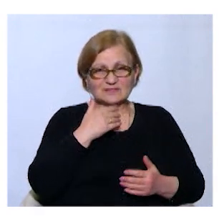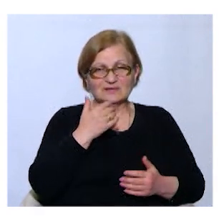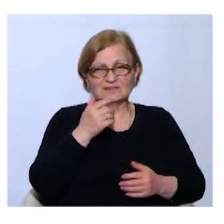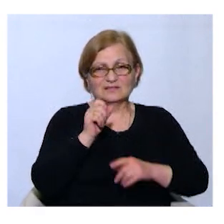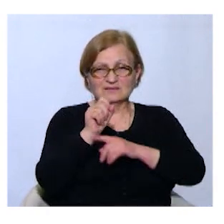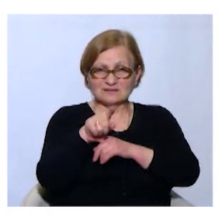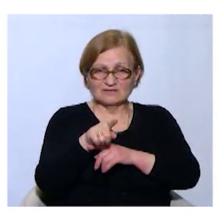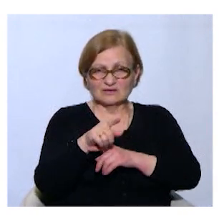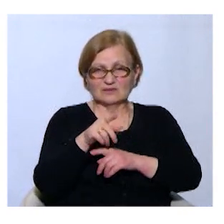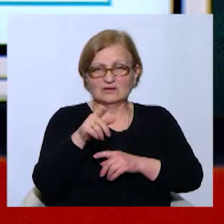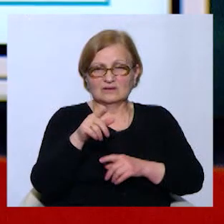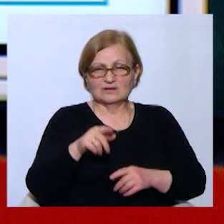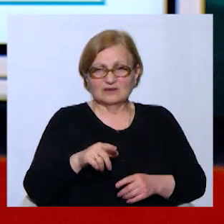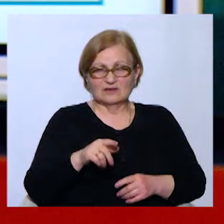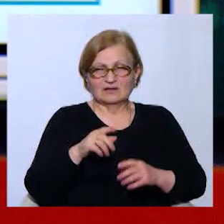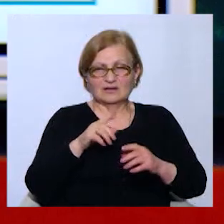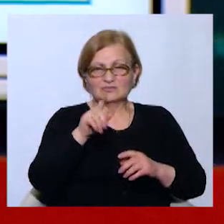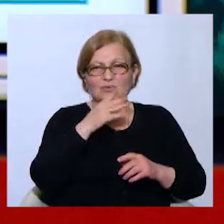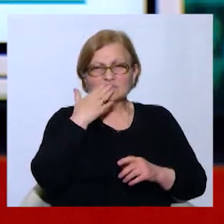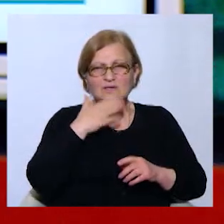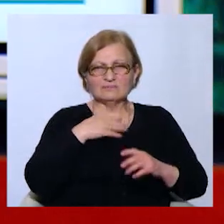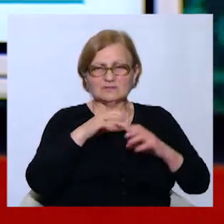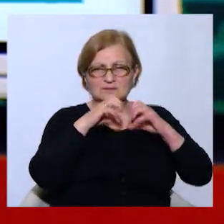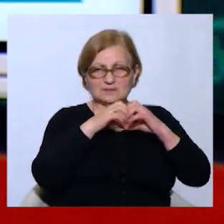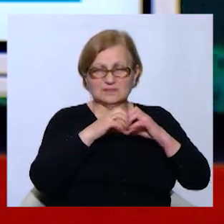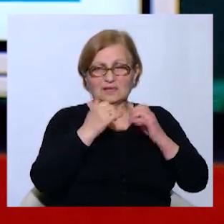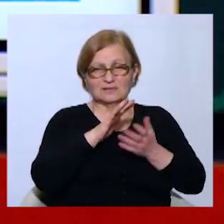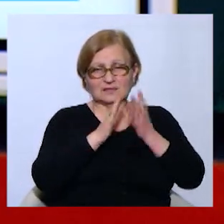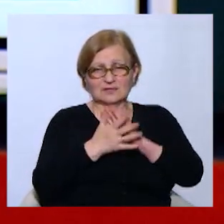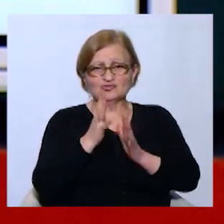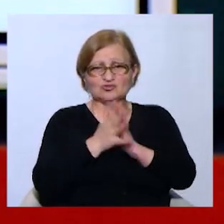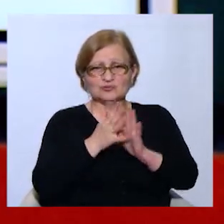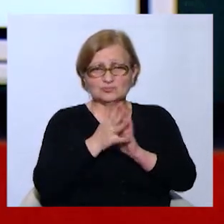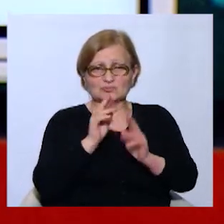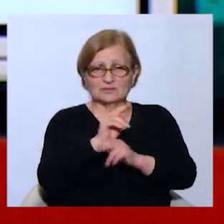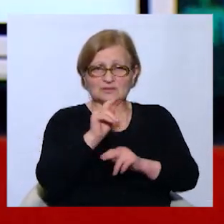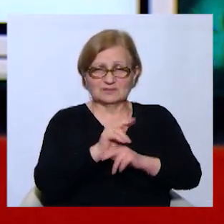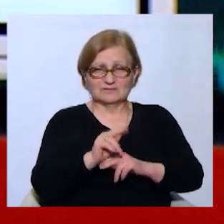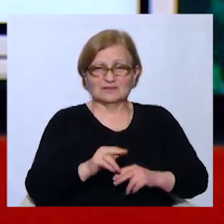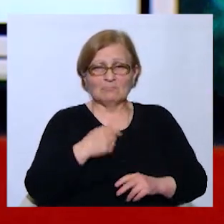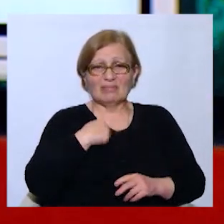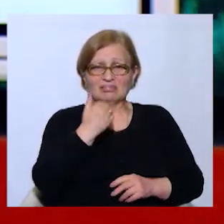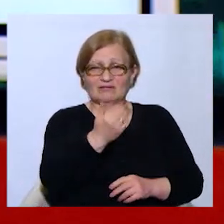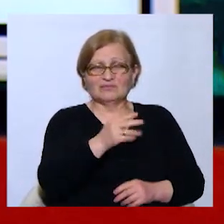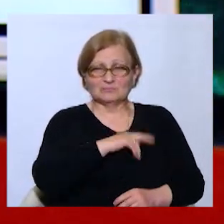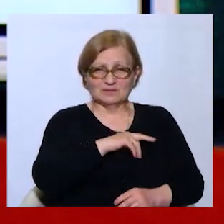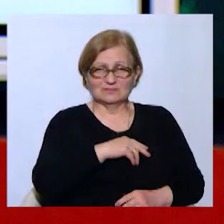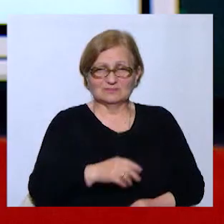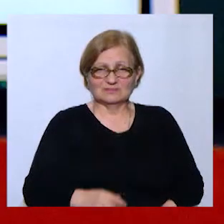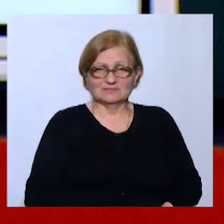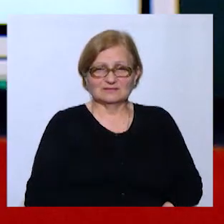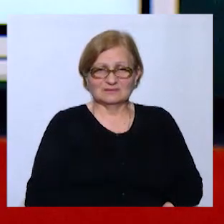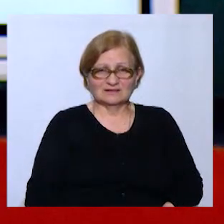თქვენ ინსტაგრამზე გიყვართ ხოლმე სულ აი ესეთი ფოტოების დადება და მინდა ჟესტების ენაზე გასწავლოთ, როგორ არის მე თქვენ მიყვარხართ. არის ესე